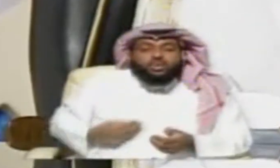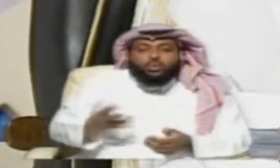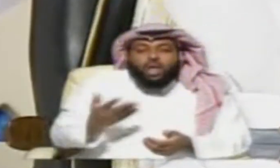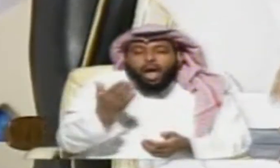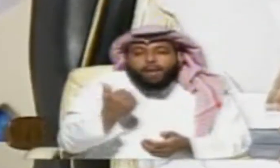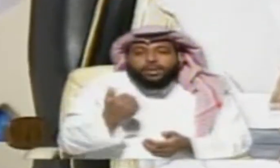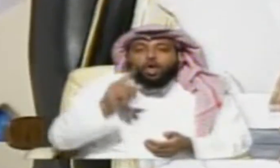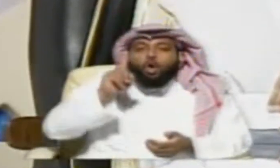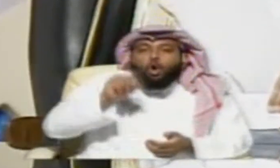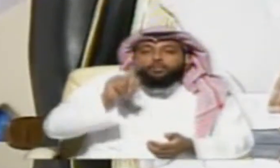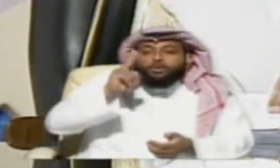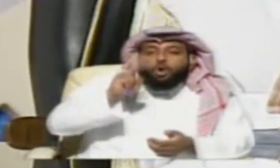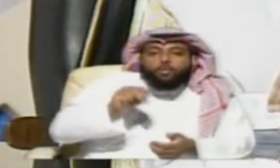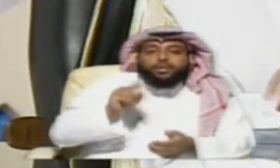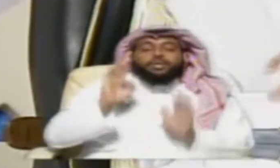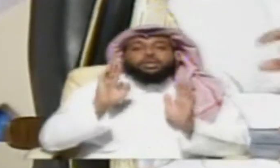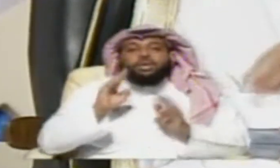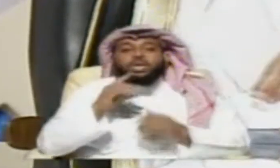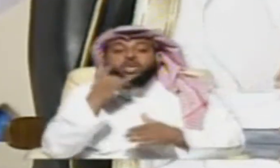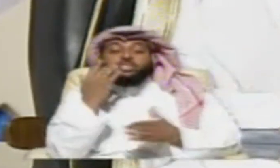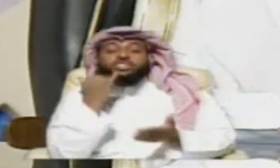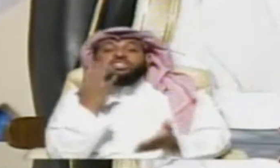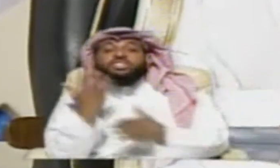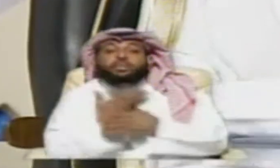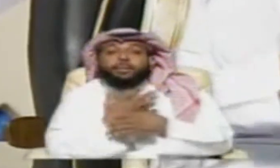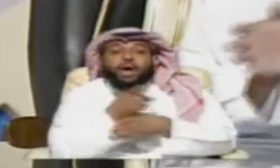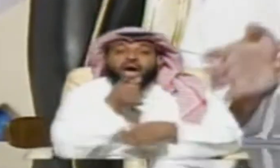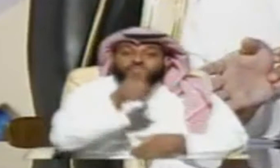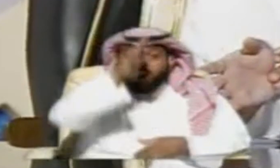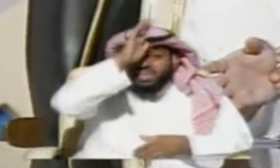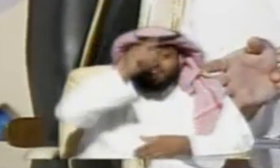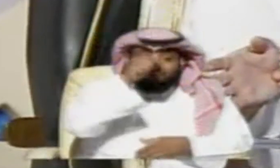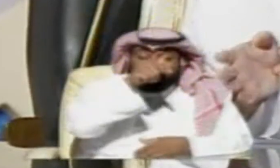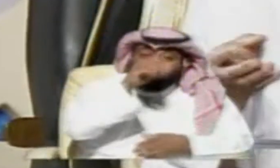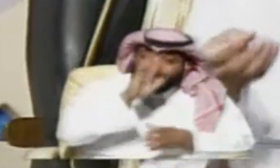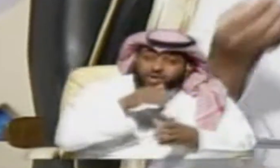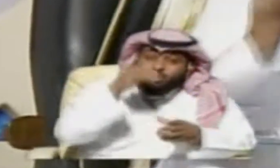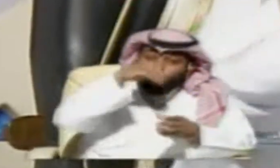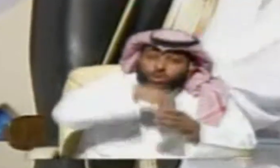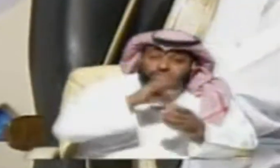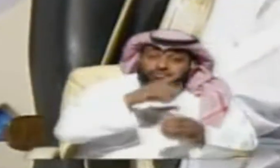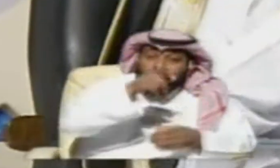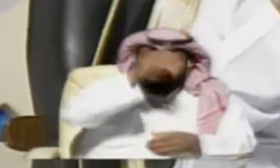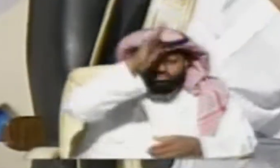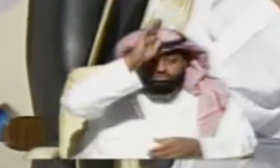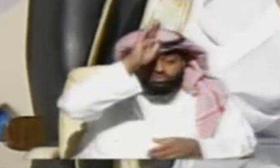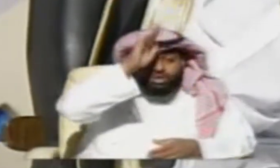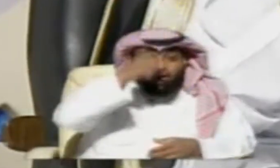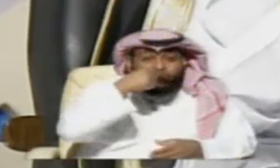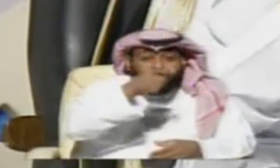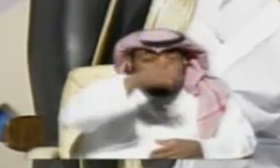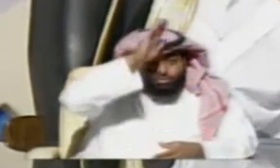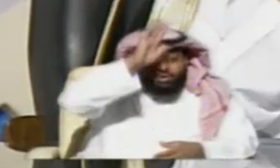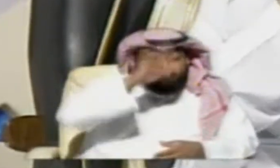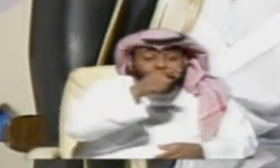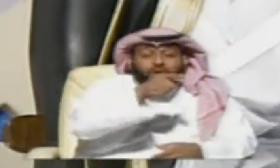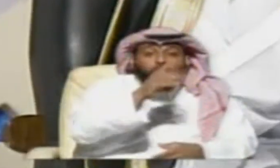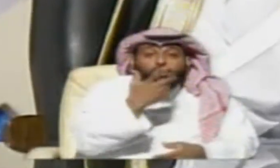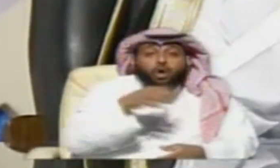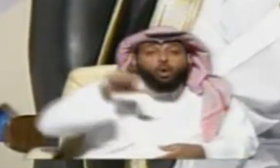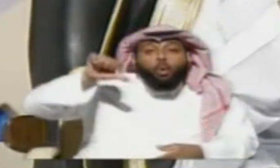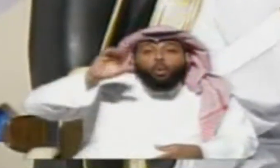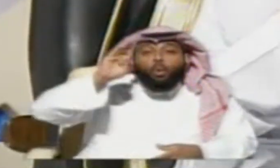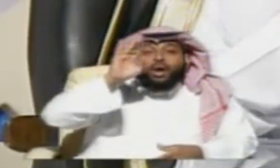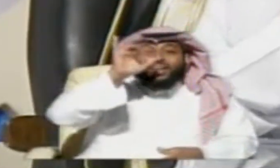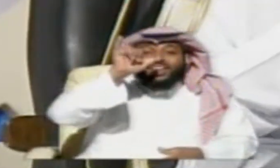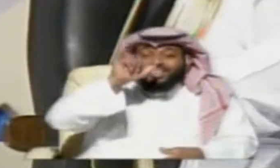وكلوهم بإخراج الزكاة، ولا مانع من أن يوكل من الآن بإخراج الزكاة، لكن الوكيل لا يخرج زكاة الفطر إلا